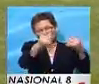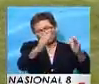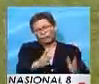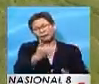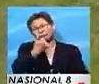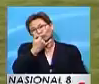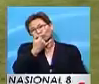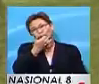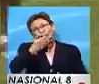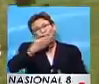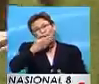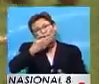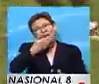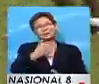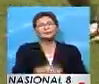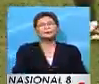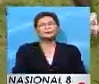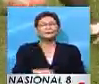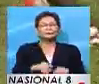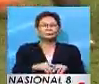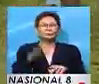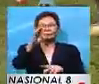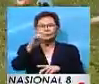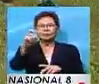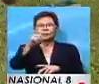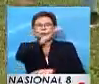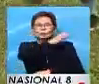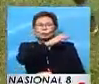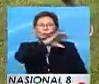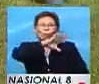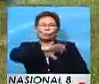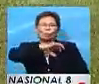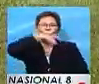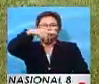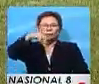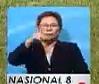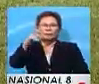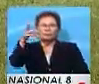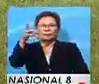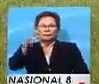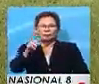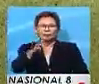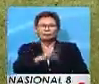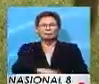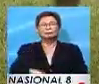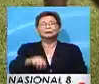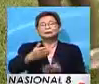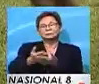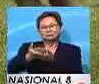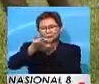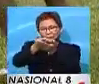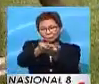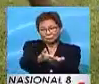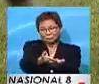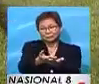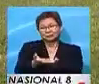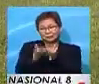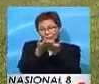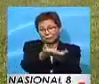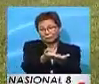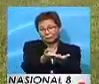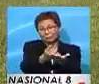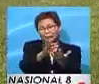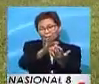muda beliau katanya Senada dengan bekas jurulatih polis diraja Malaysia itu dan menganggapadangan yang dikemukakan